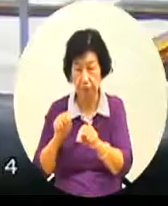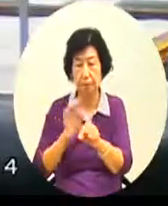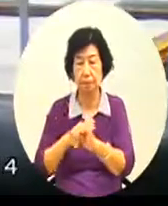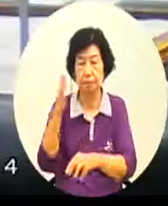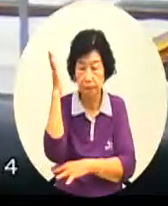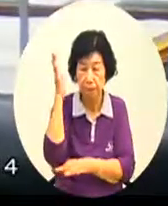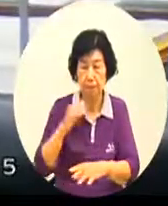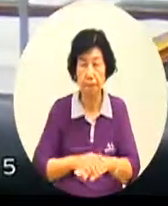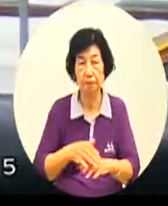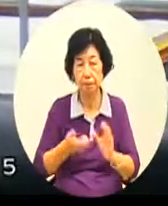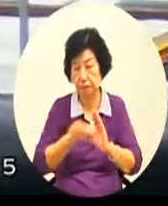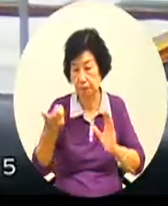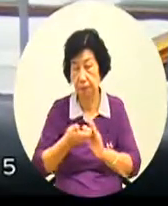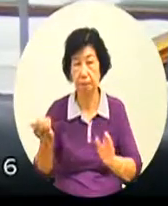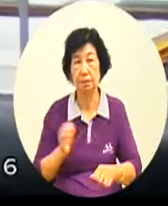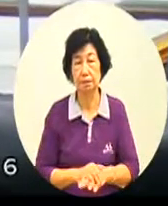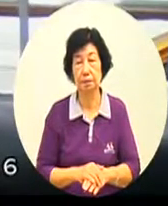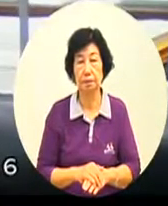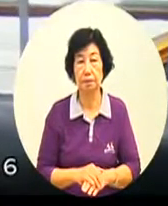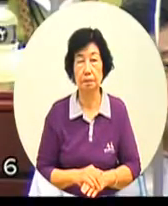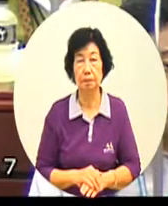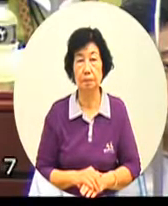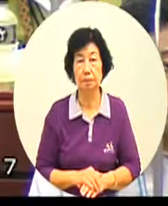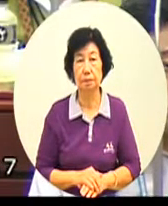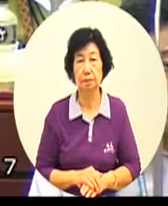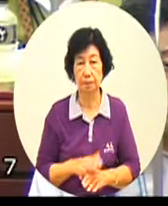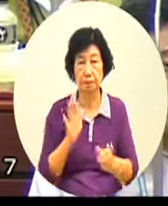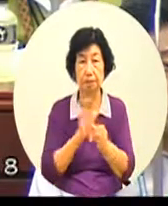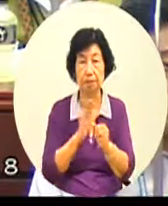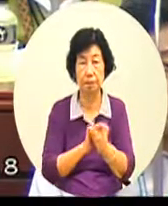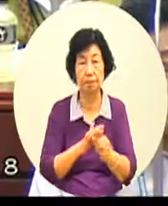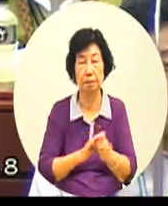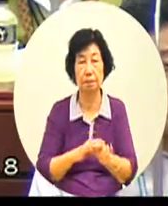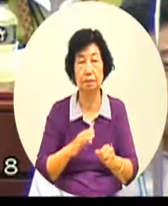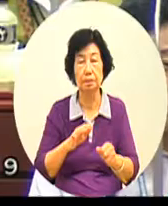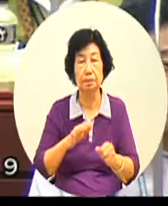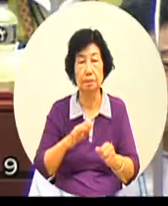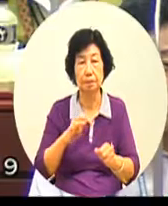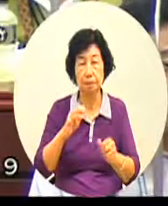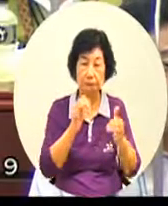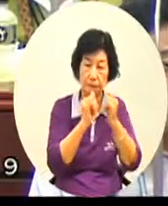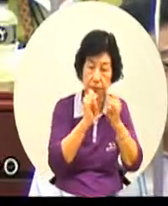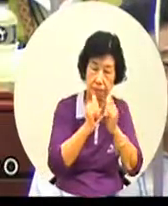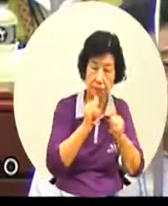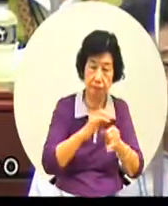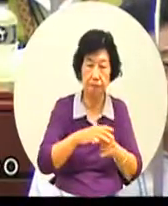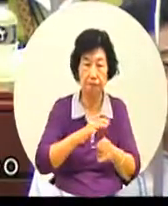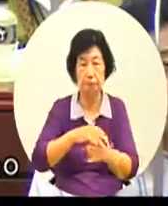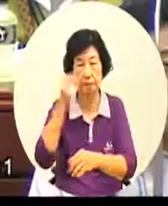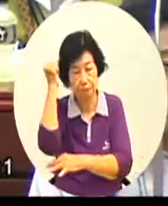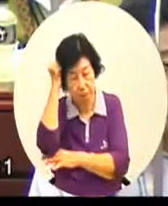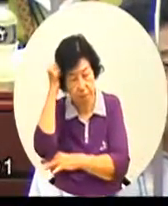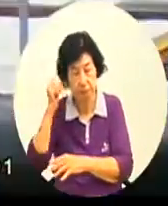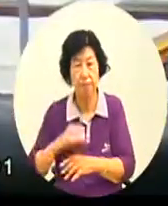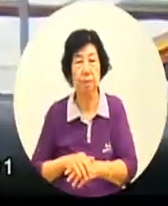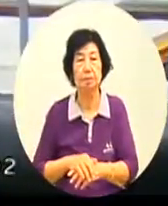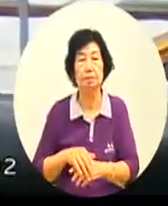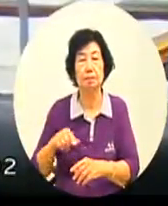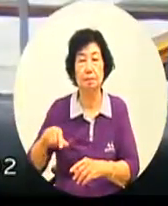迁走？ 我会帮助我的族人住在安全的地方，居住正义。 那这个回答不